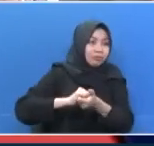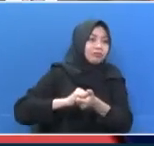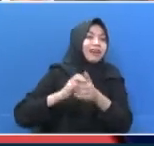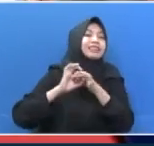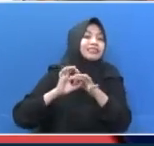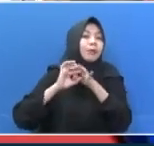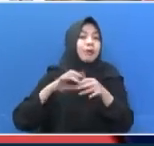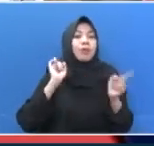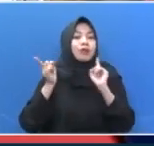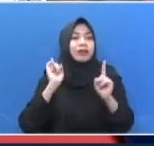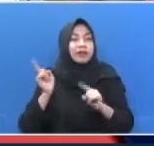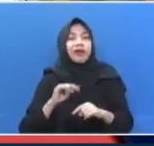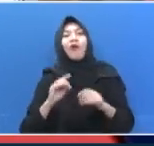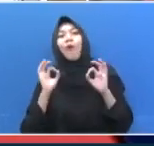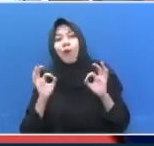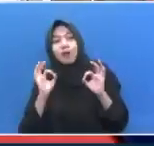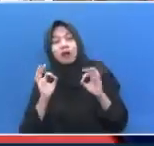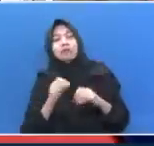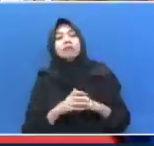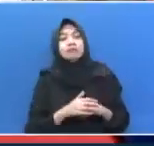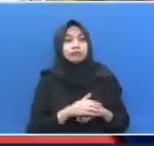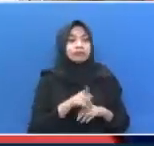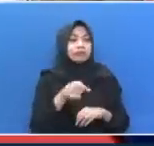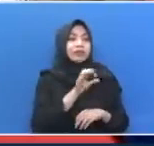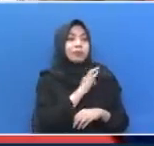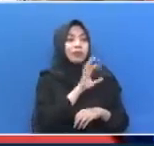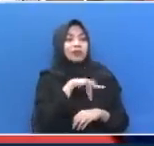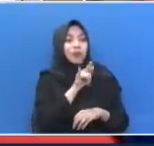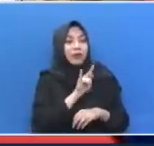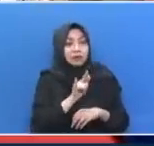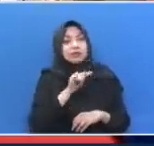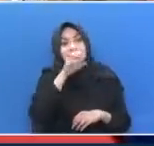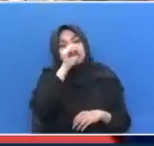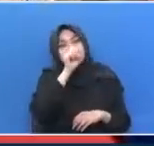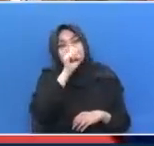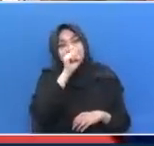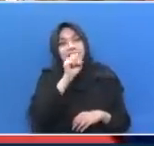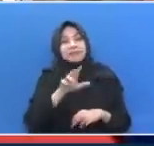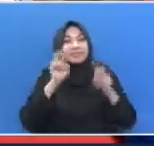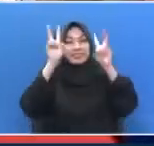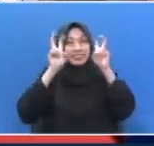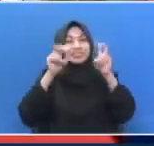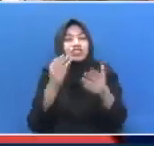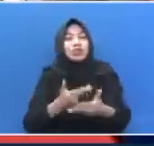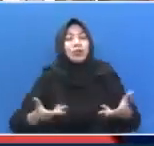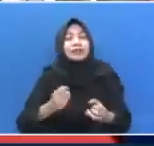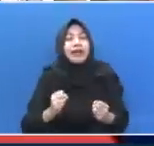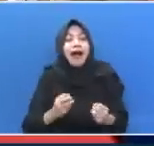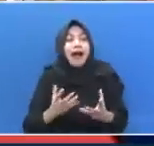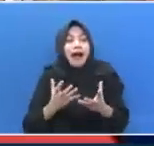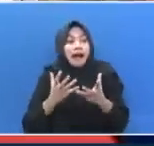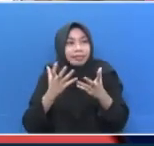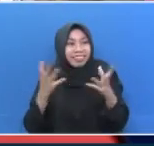nah hangat-hangat kukus Seperti yang saya sampaikan oleh Joko Widodo Anda melihatnya ke depannya ini hangat-hangat kuku ini akan bisa